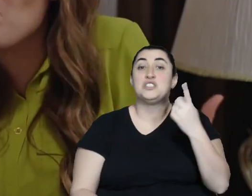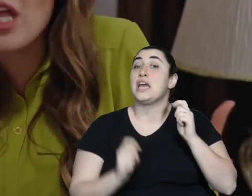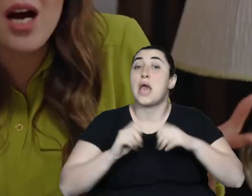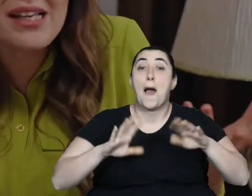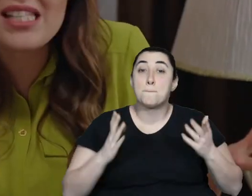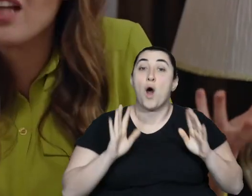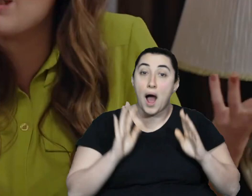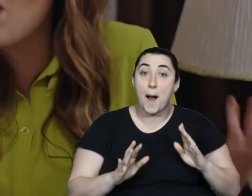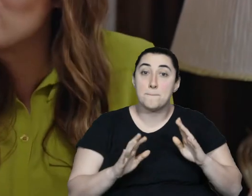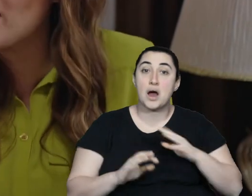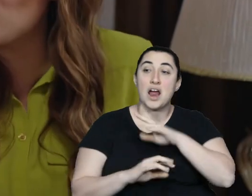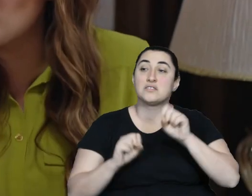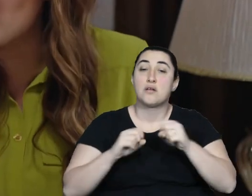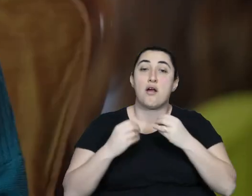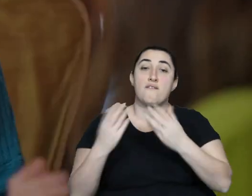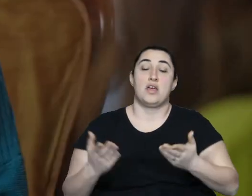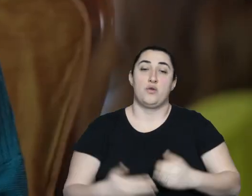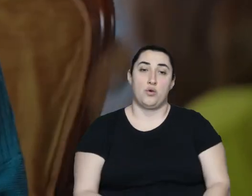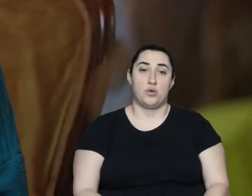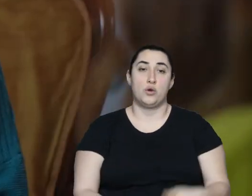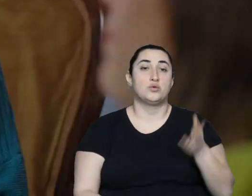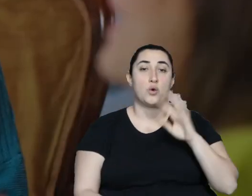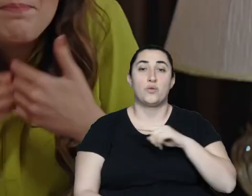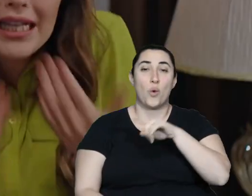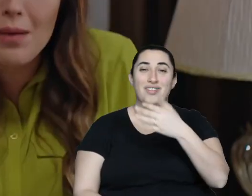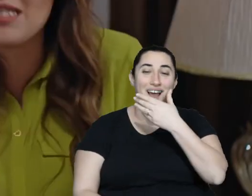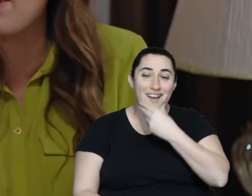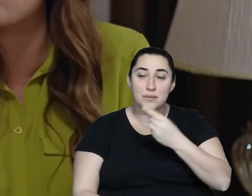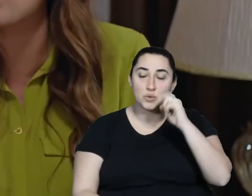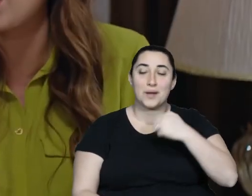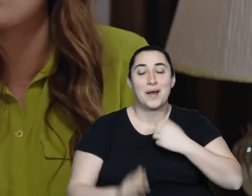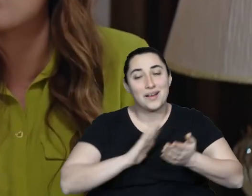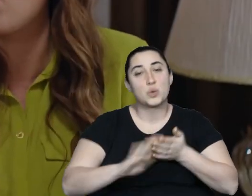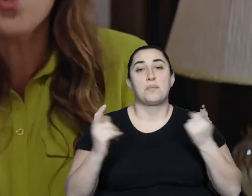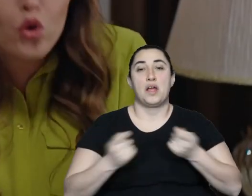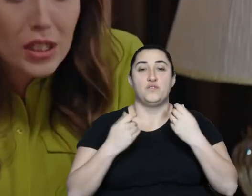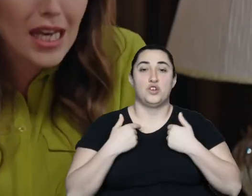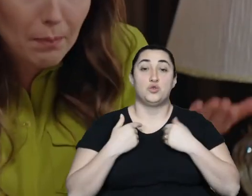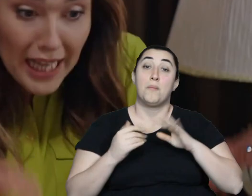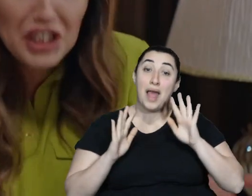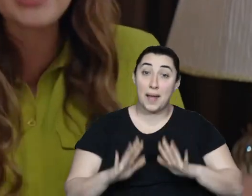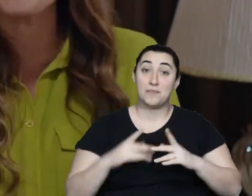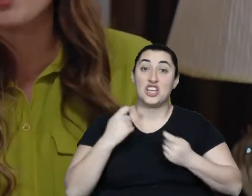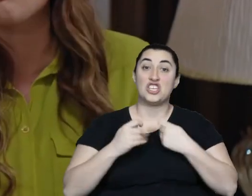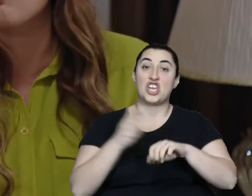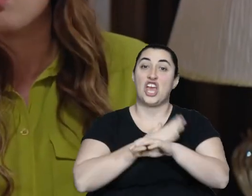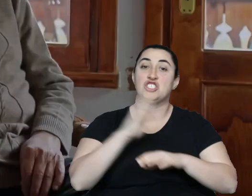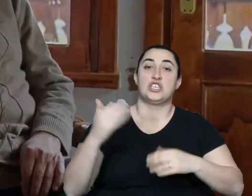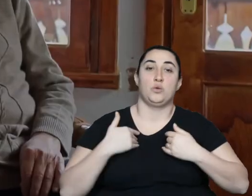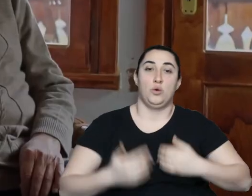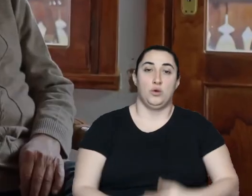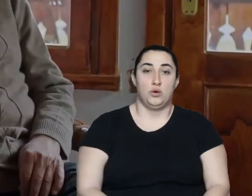şey yapmıyorlar ama insanları mağdur ediyorlar. Sonra onların ayıplarını ben temizlemek zorunda kalıyorum. Üstelik bir de işe geç